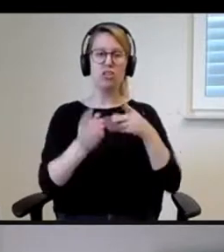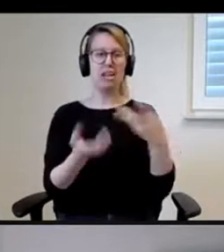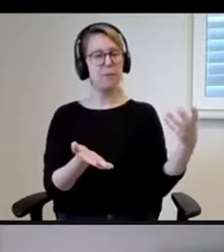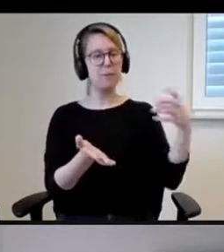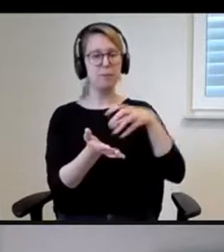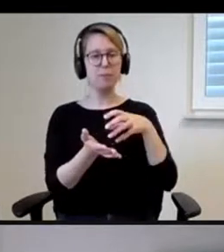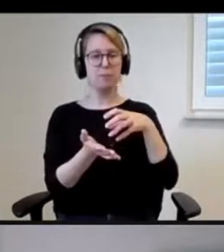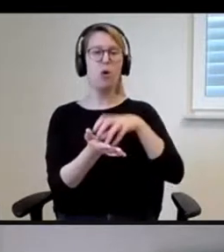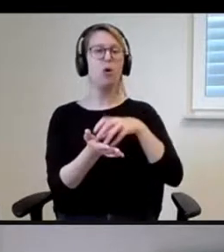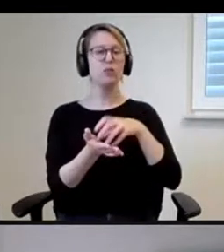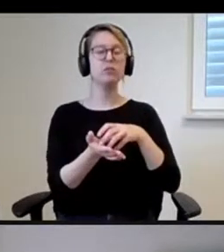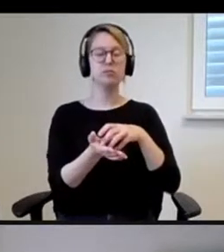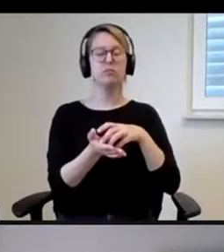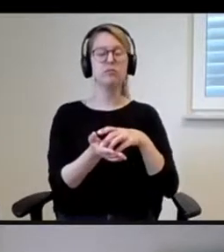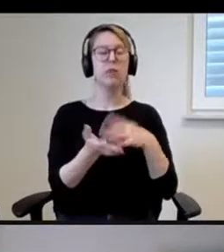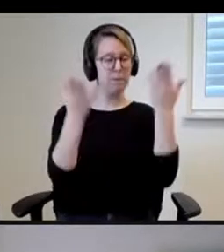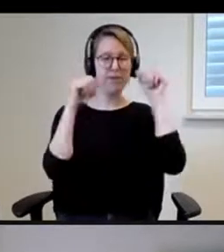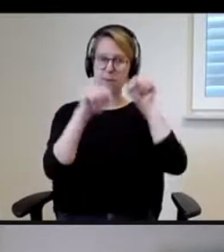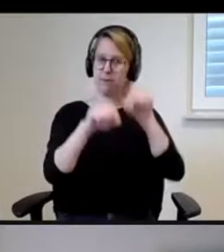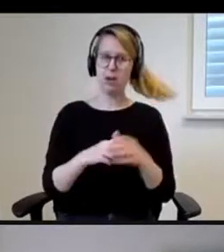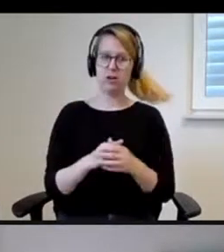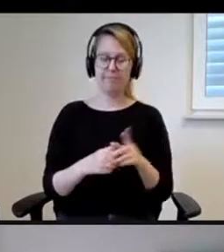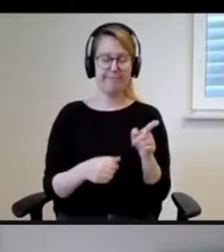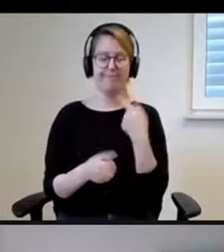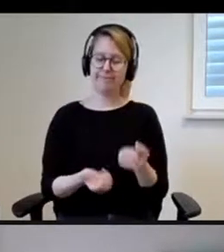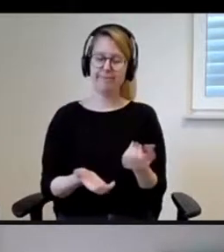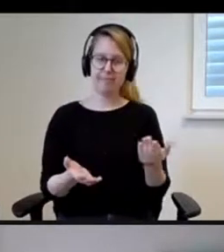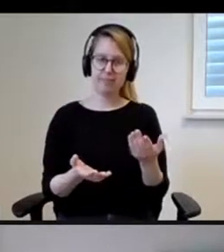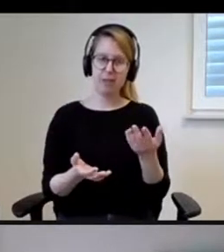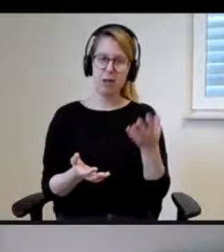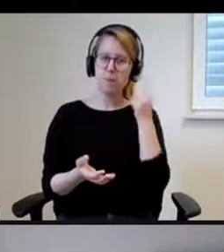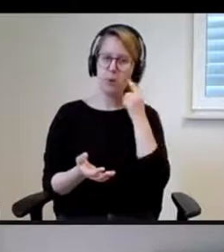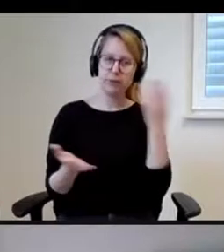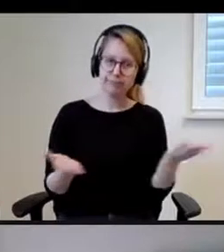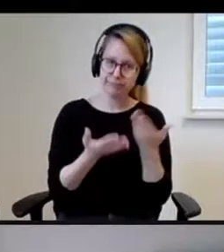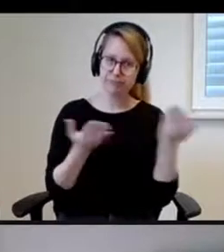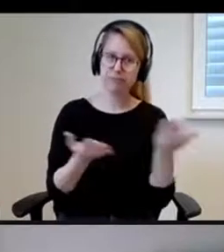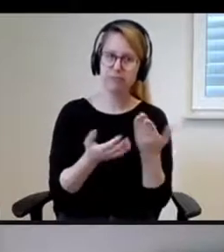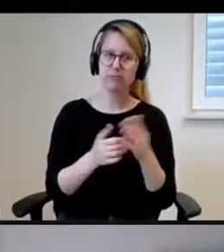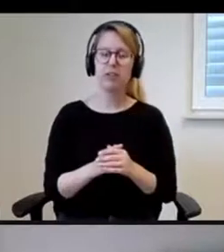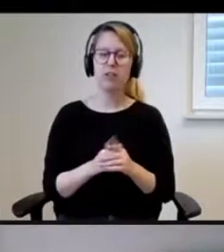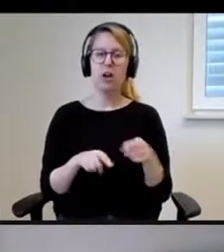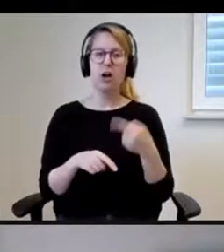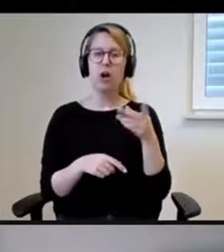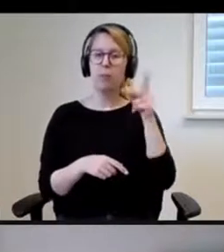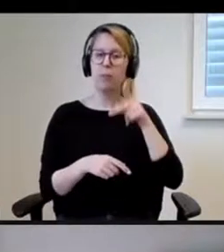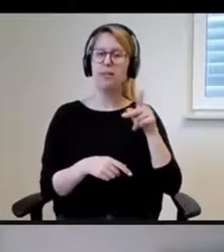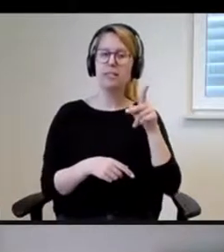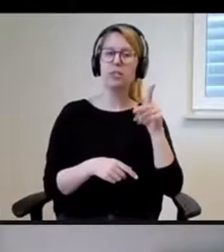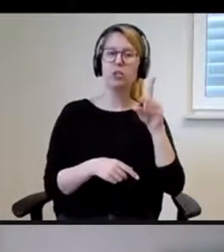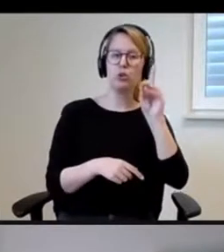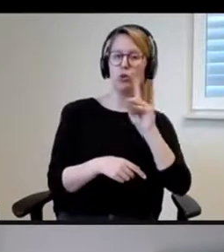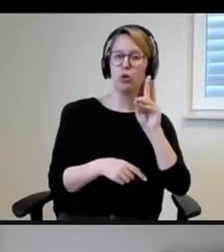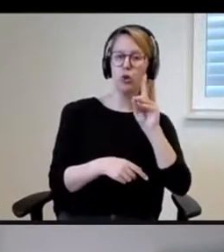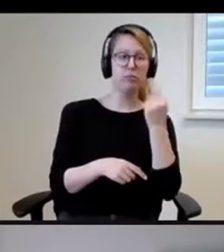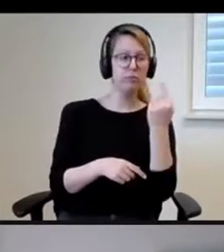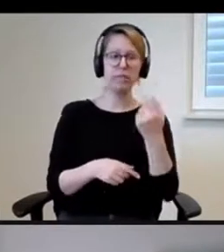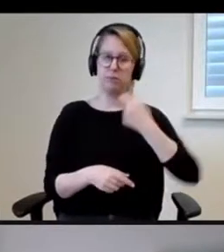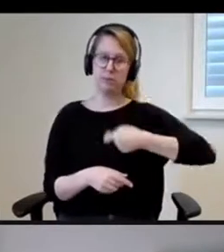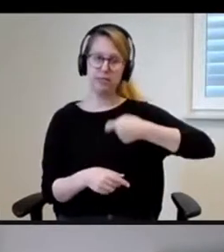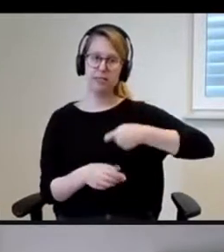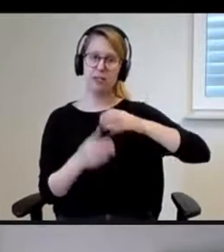une stratégie. Patrick Thoron, vous êtes président d'Info Handicap au Luxembourg. Comment est-ce que vous avez perçu